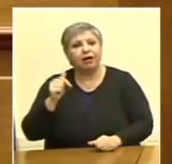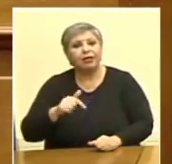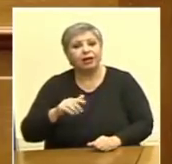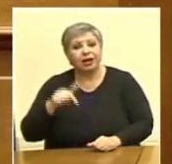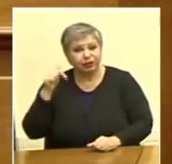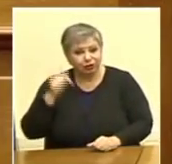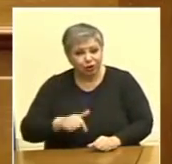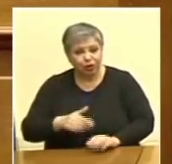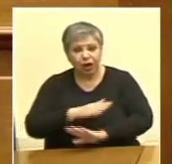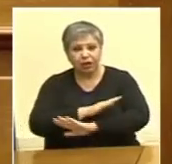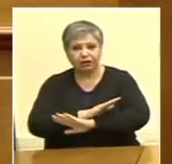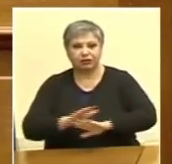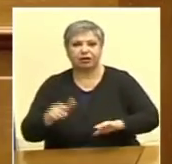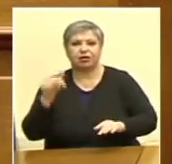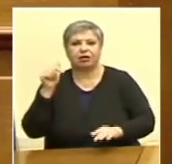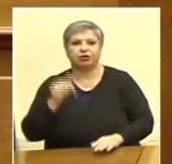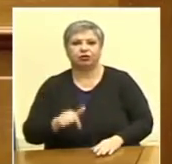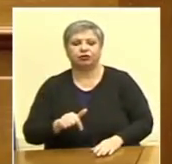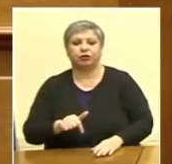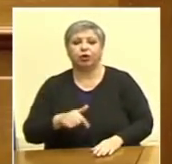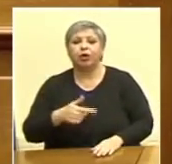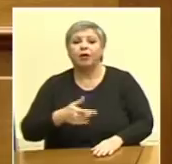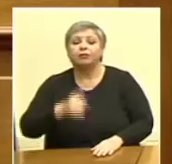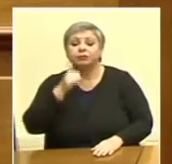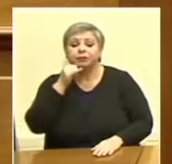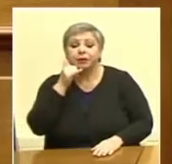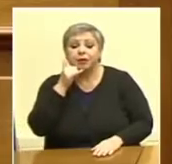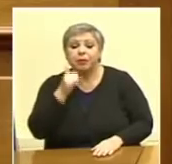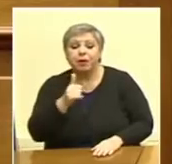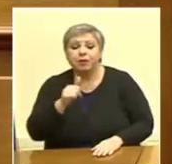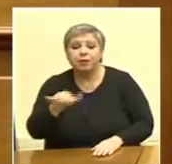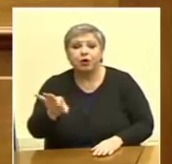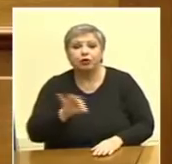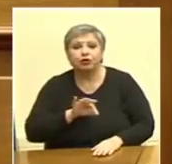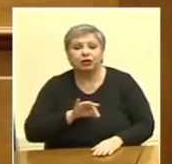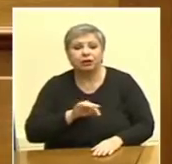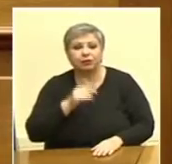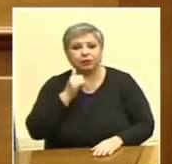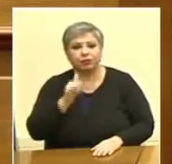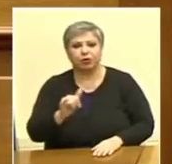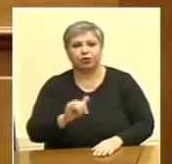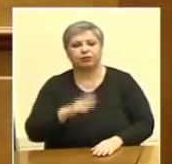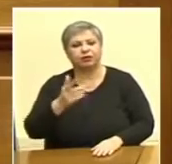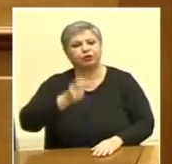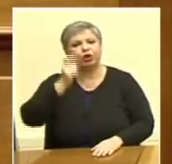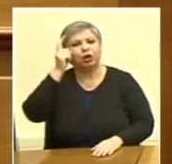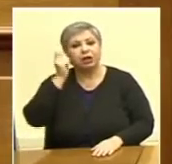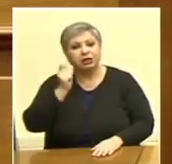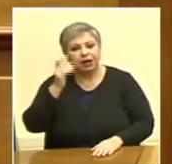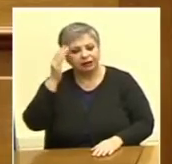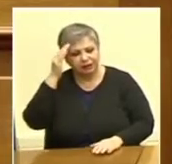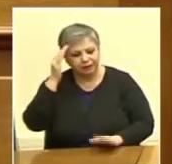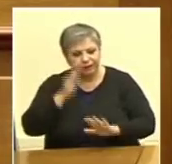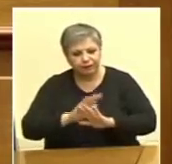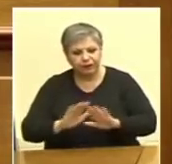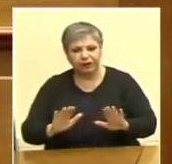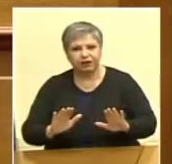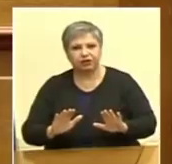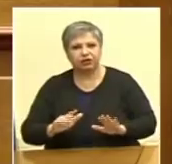τελειώνει. Μόνιμο προσωπικό, σταθερές θέσεις εργασίας, ουσιαστική αναβάθμιση